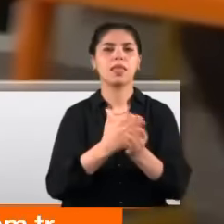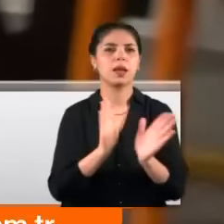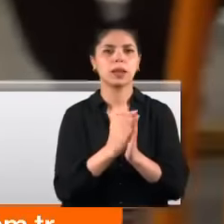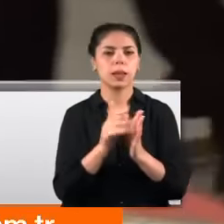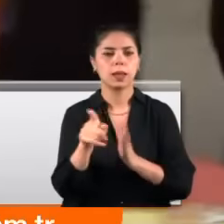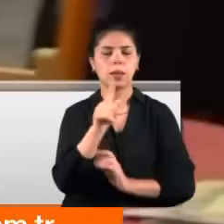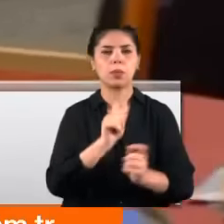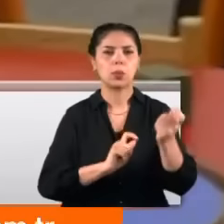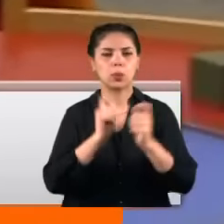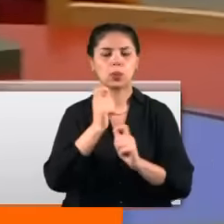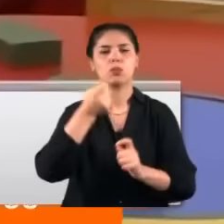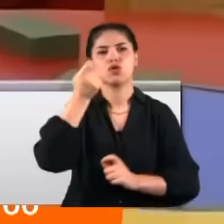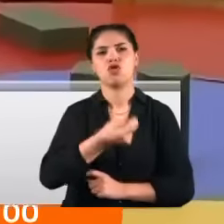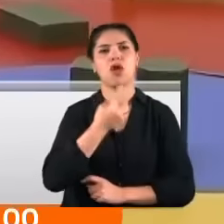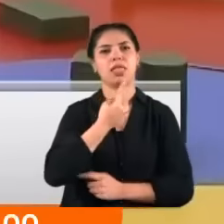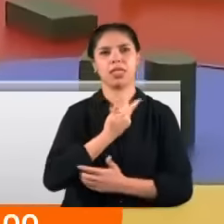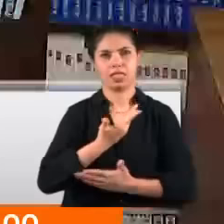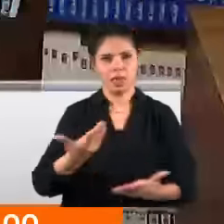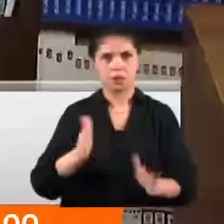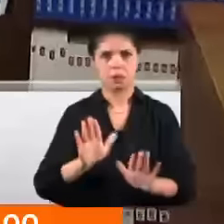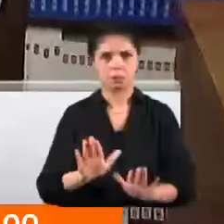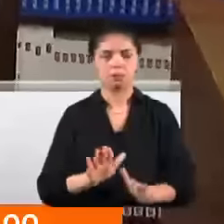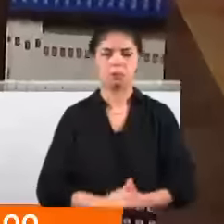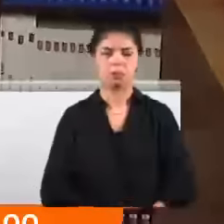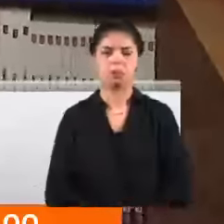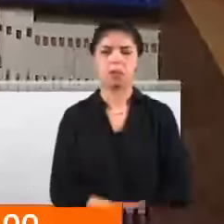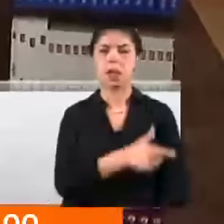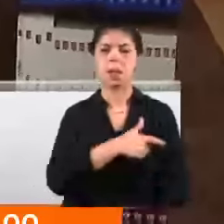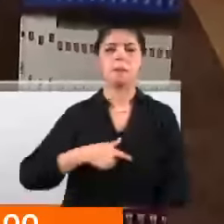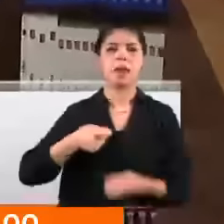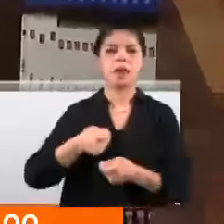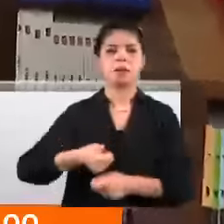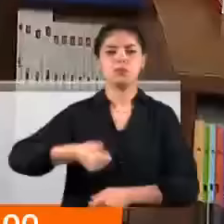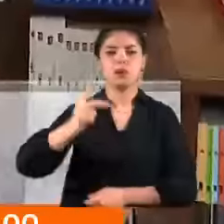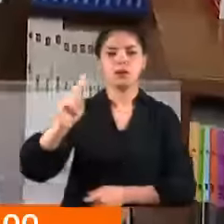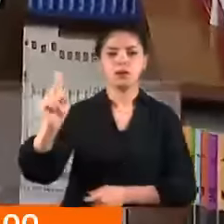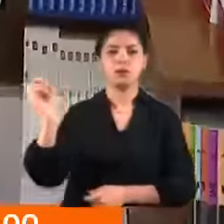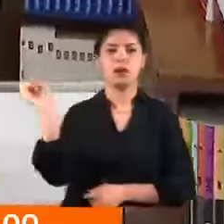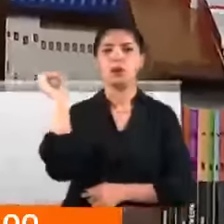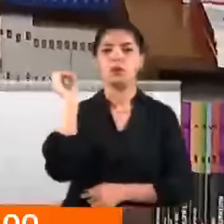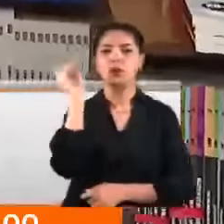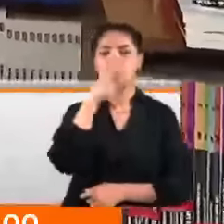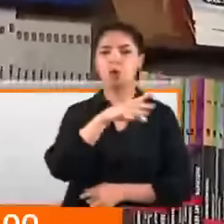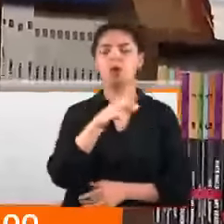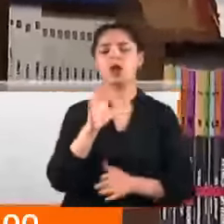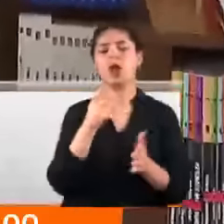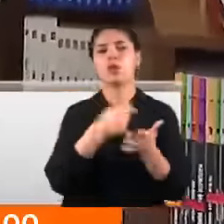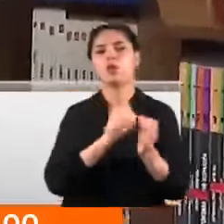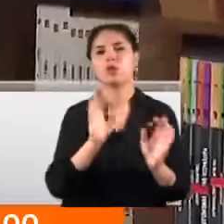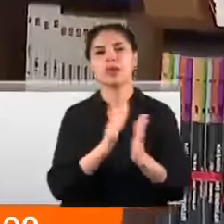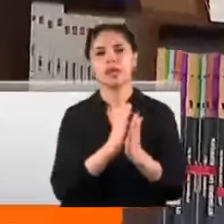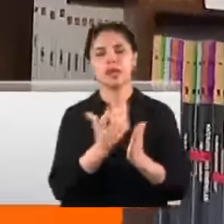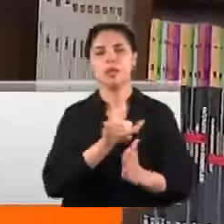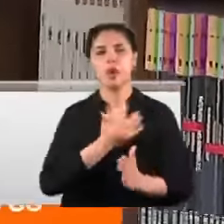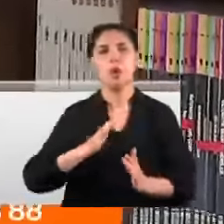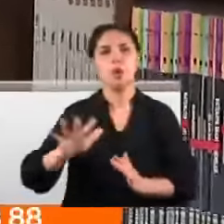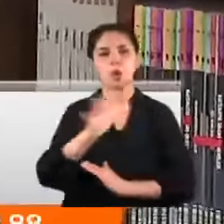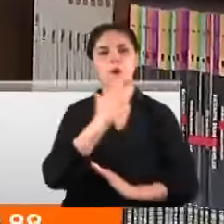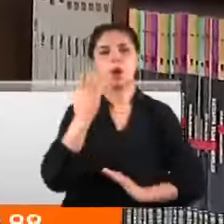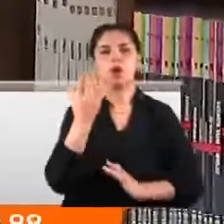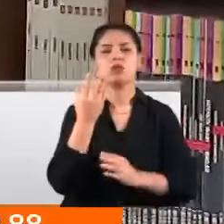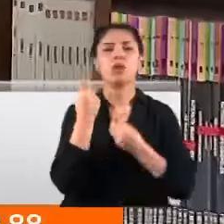kitaplarının kullanılmasını zorunlu hale getirmişti. Milli Eğitim Bakanlığı tarafından gönderilen ücretsiz kitaplar artık öğrencilere